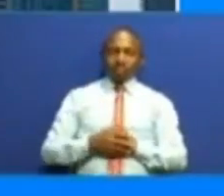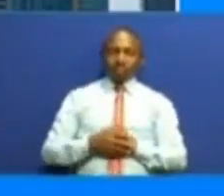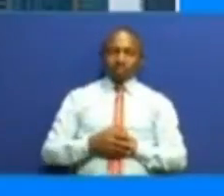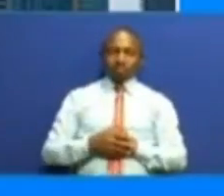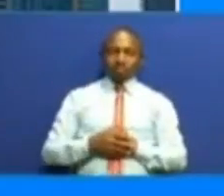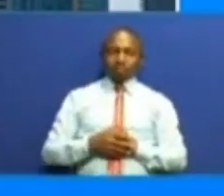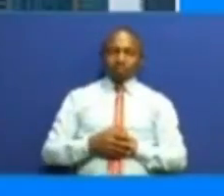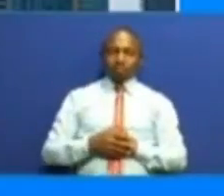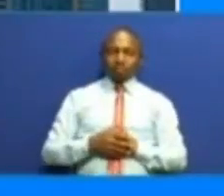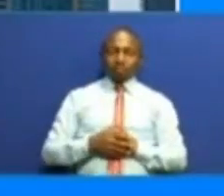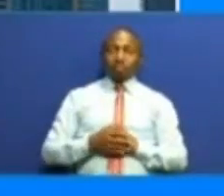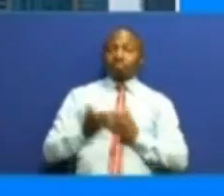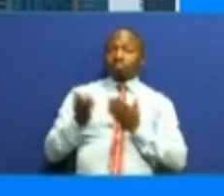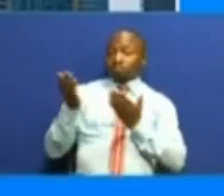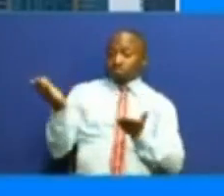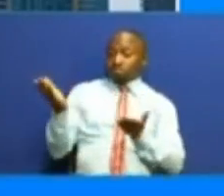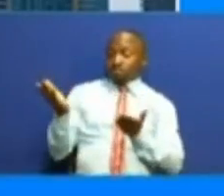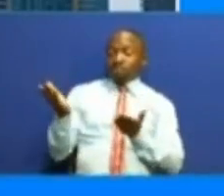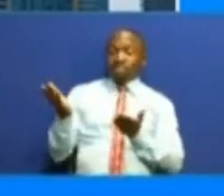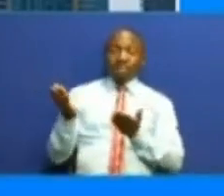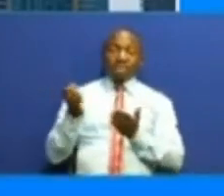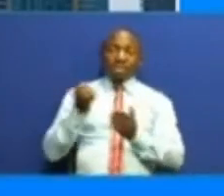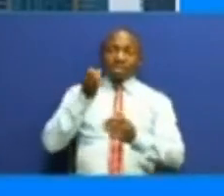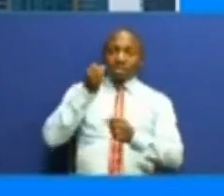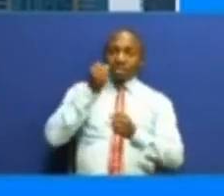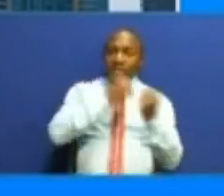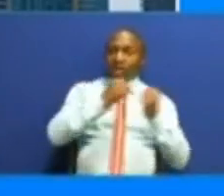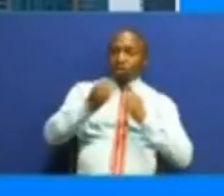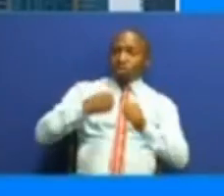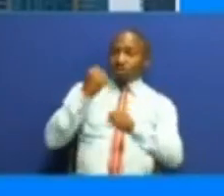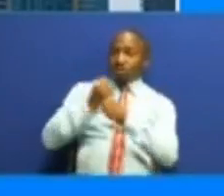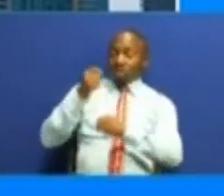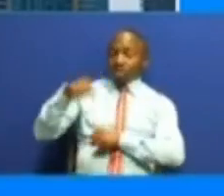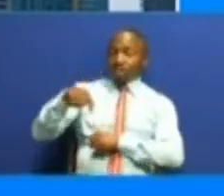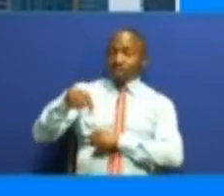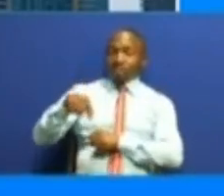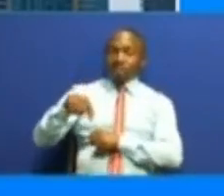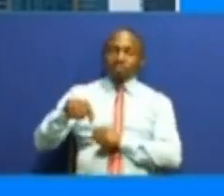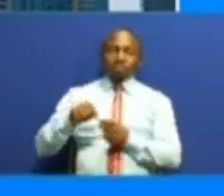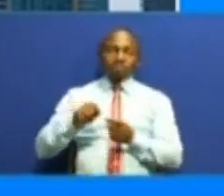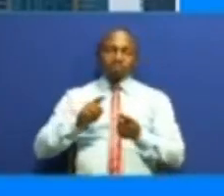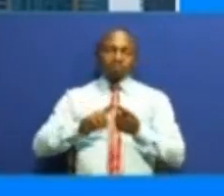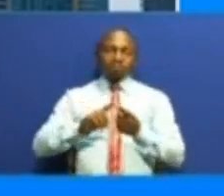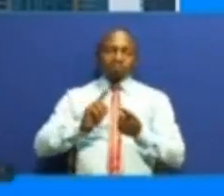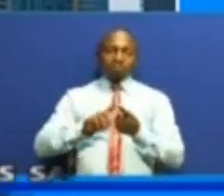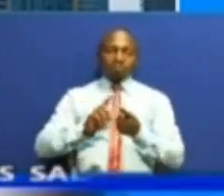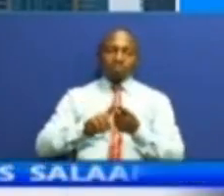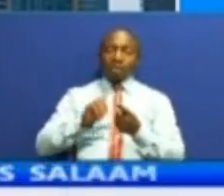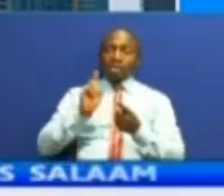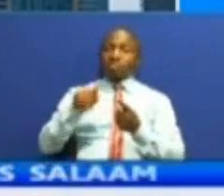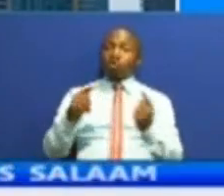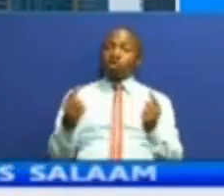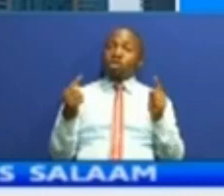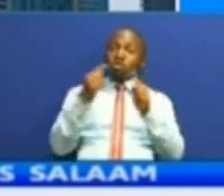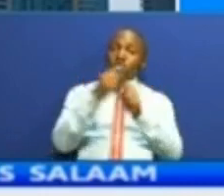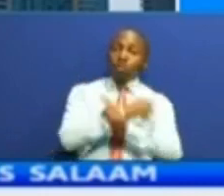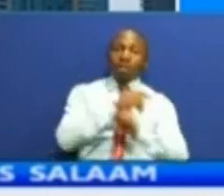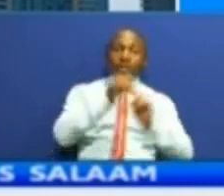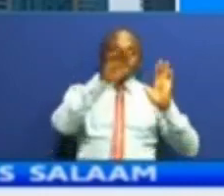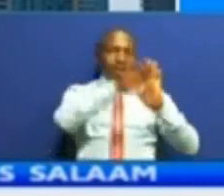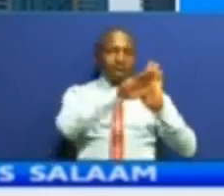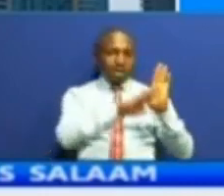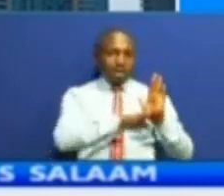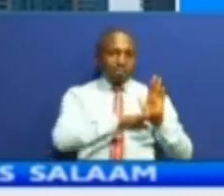Kimsingi, kitendo kilichofanyika ni kitendo ambacho kiko kinyume na taratibu